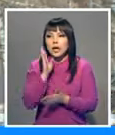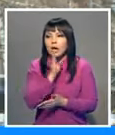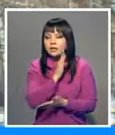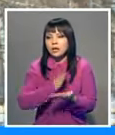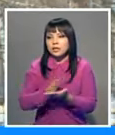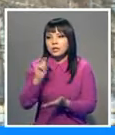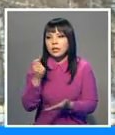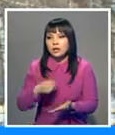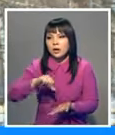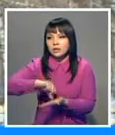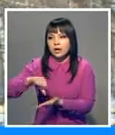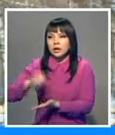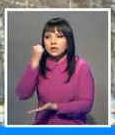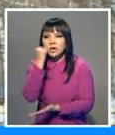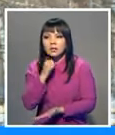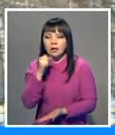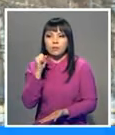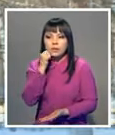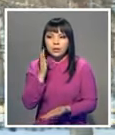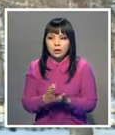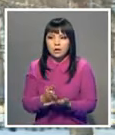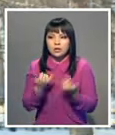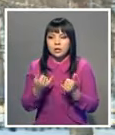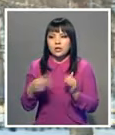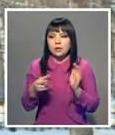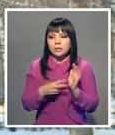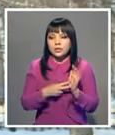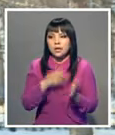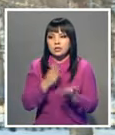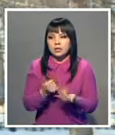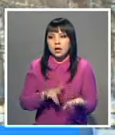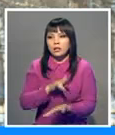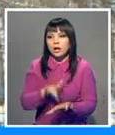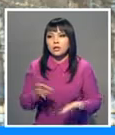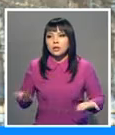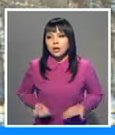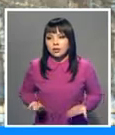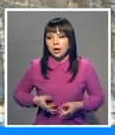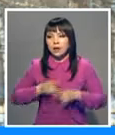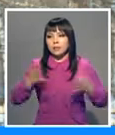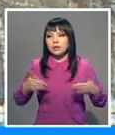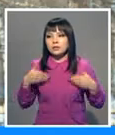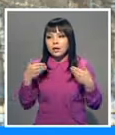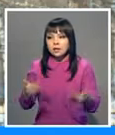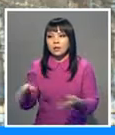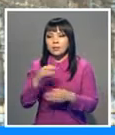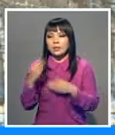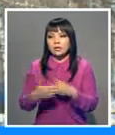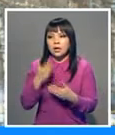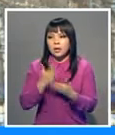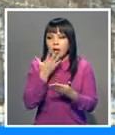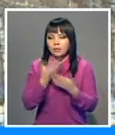қалды. Оның ішінде 22-сі қалада тұрады. Біз осы мереке қарсаңында олардың бәрін құттықтап шықтық. Бұл